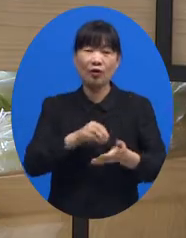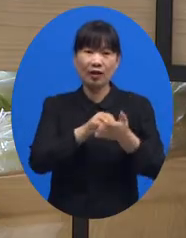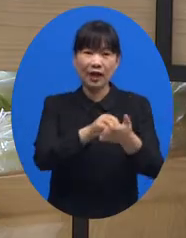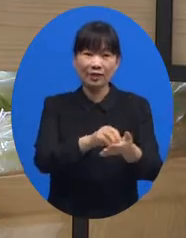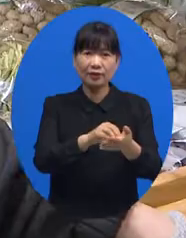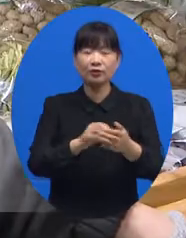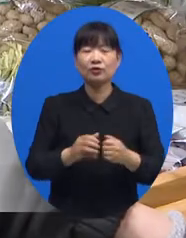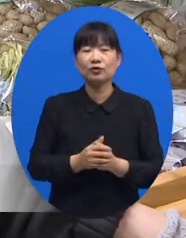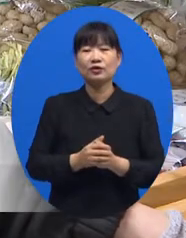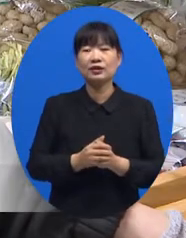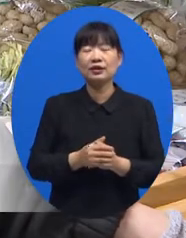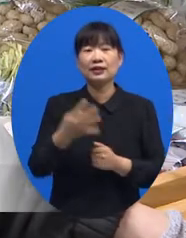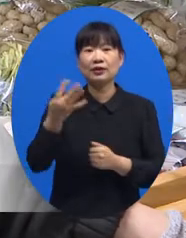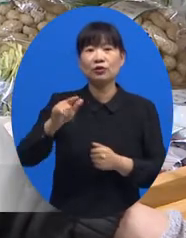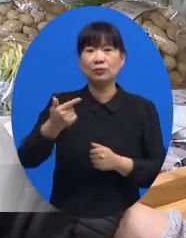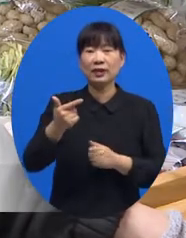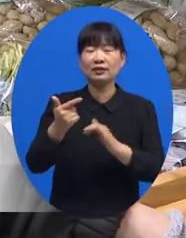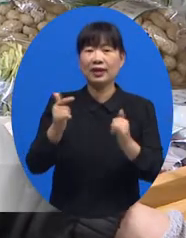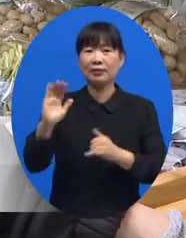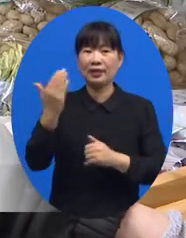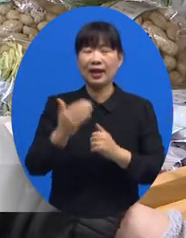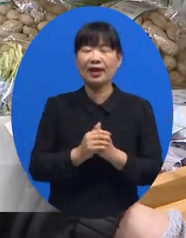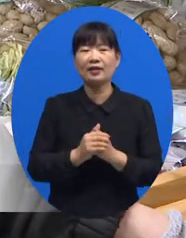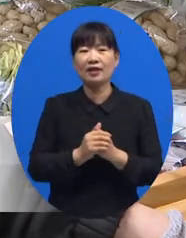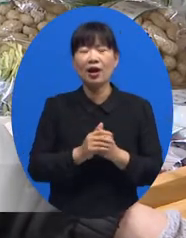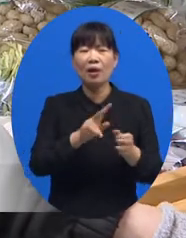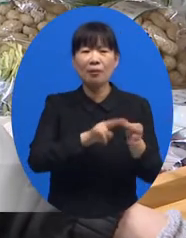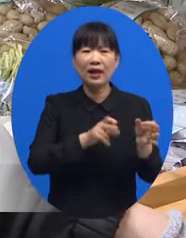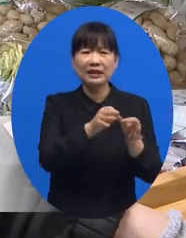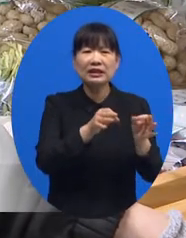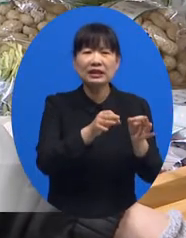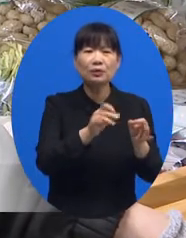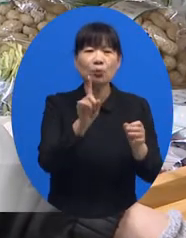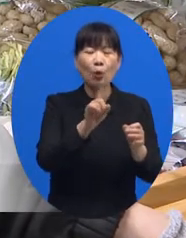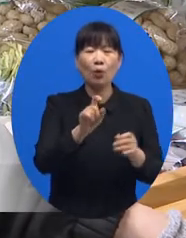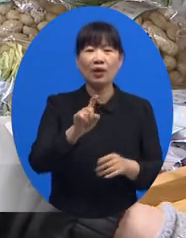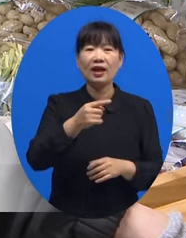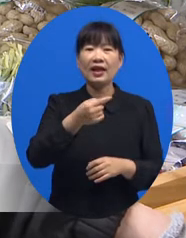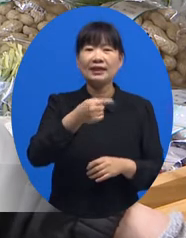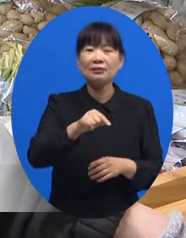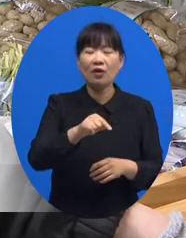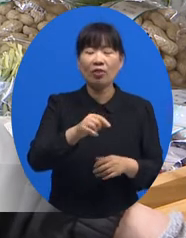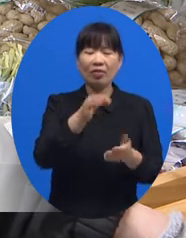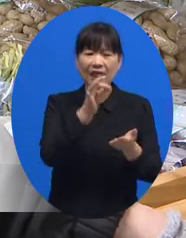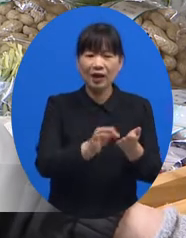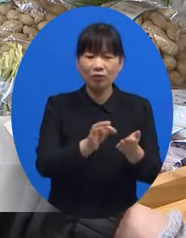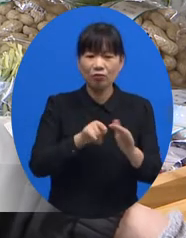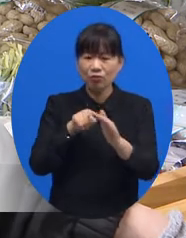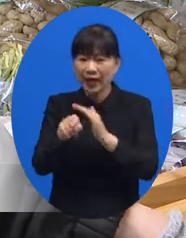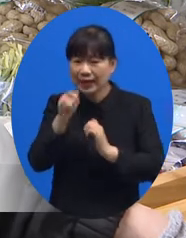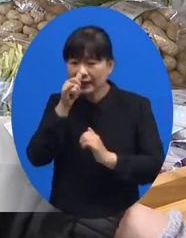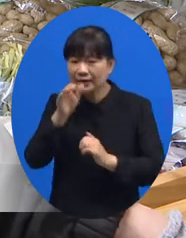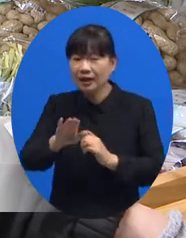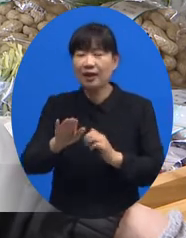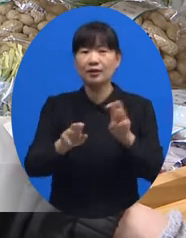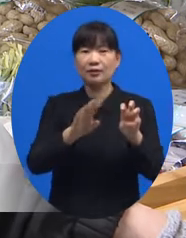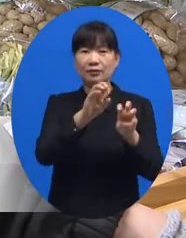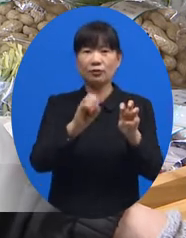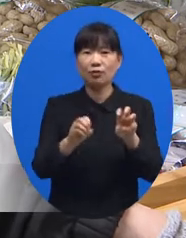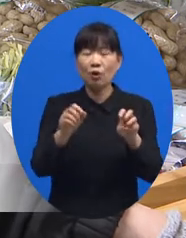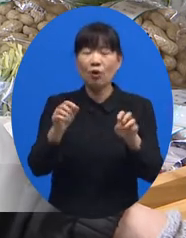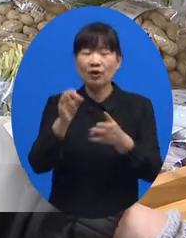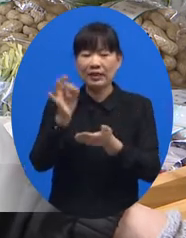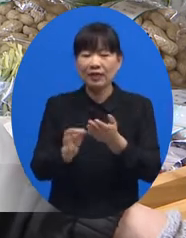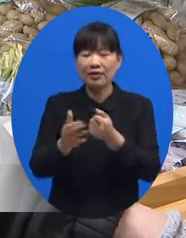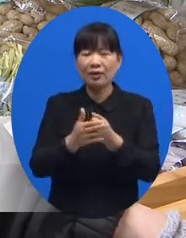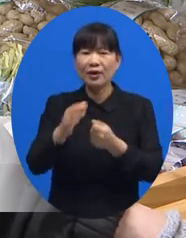됩니다. 가정주부들은 마트에 10원이 싸도 거기를 찾아가는데 30%나 싸게 해주니까 좋죠.